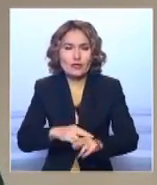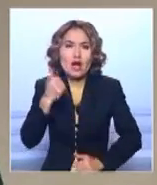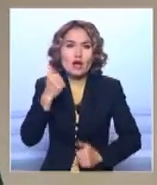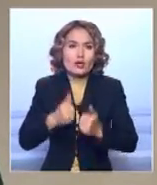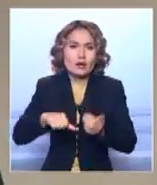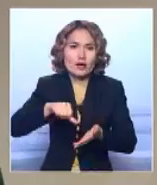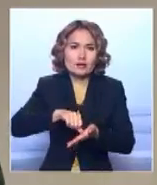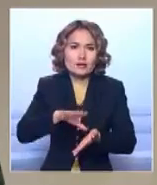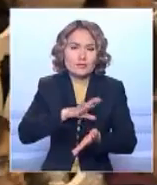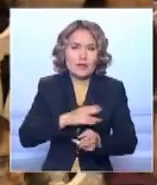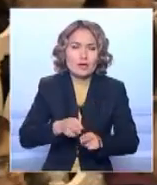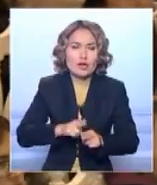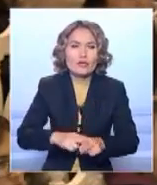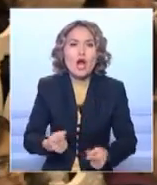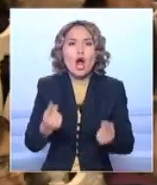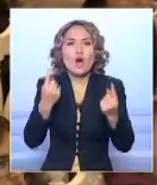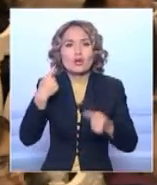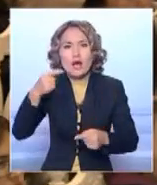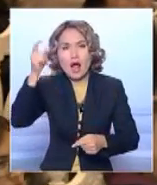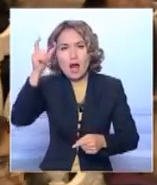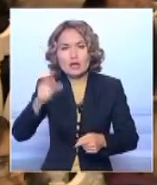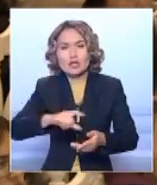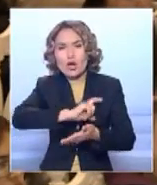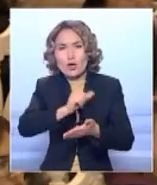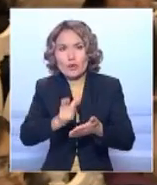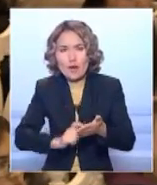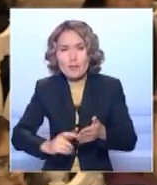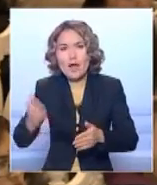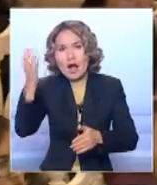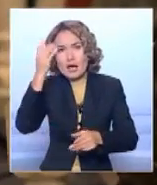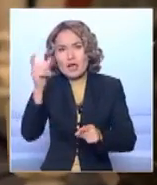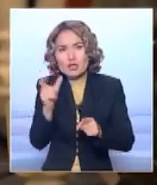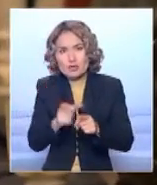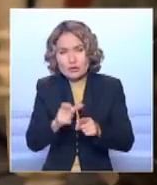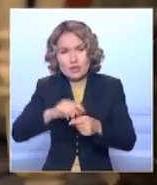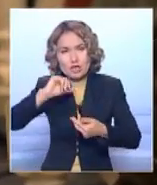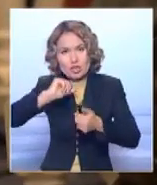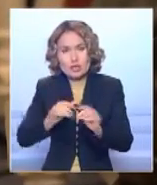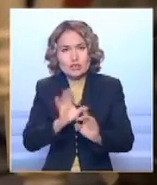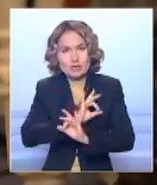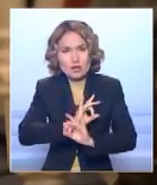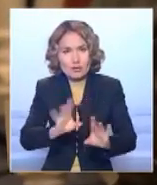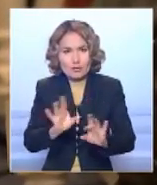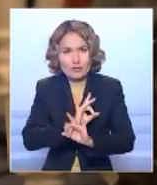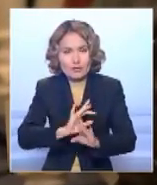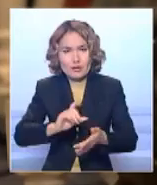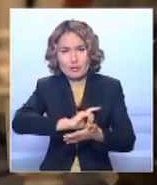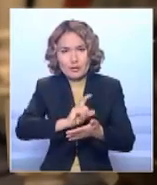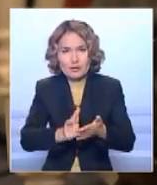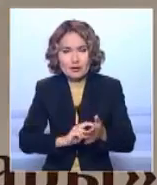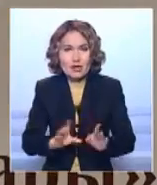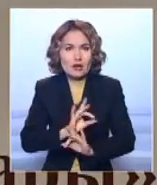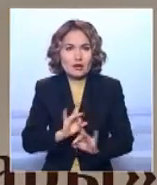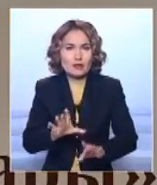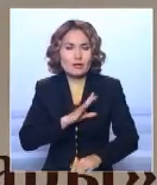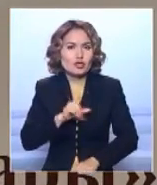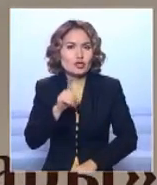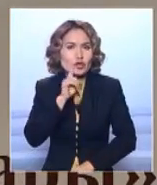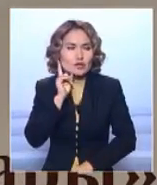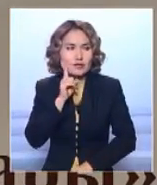ықыластарын танытты. Қатысушылар ұлы ақынның өлеңдері мен қара сөздерін құржаттап қоймай, мәнерлеп оқып берді.